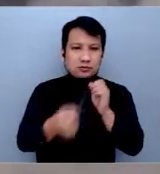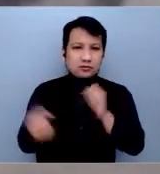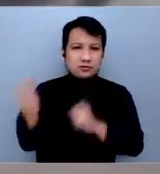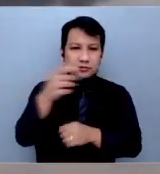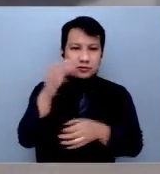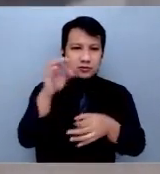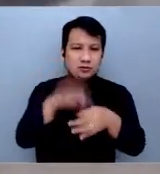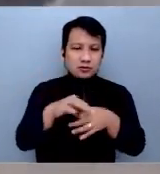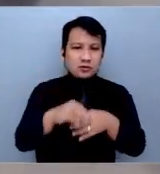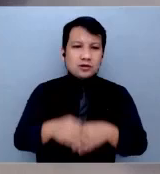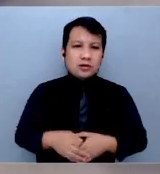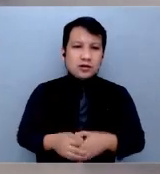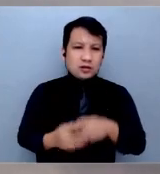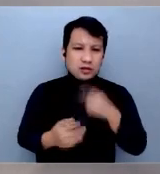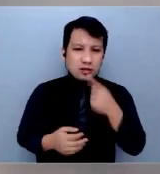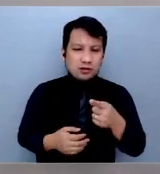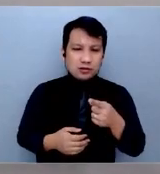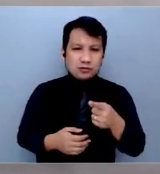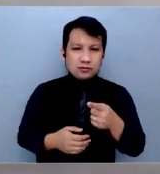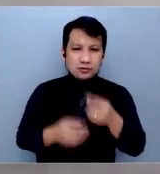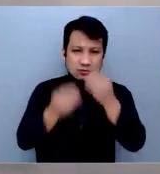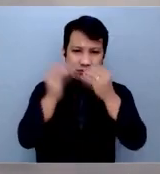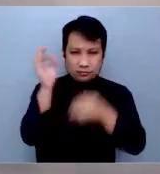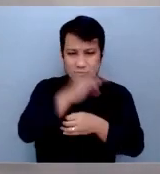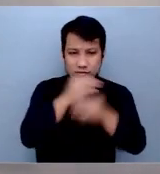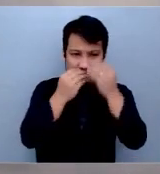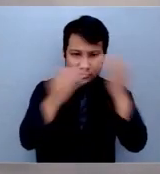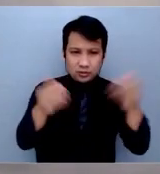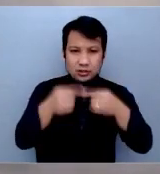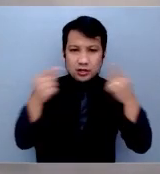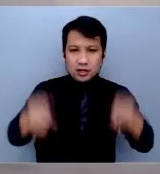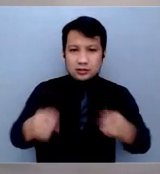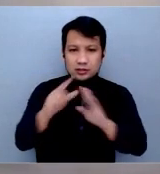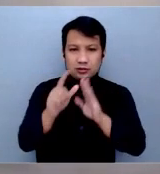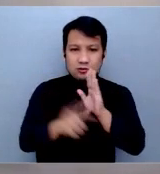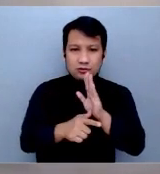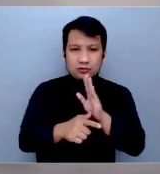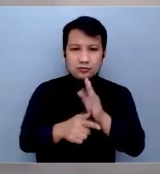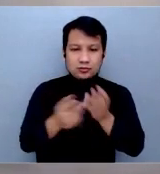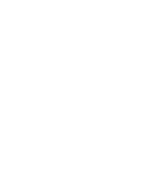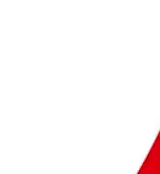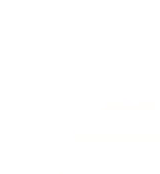Court boots, killer caveat, false information at anti-terror law petition.